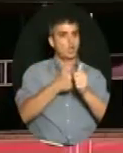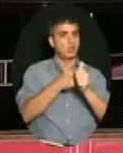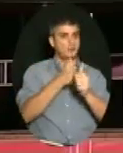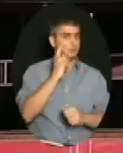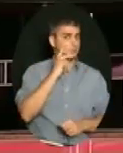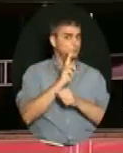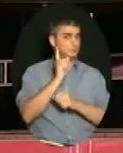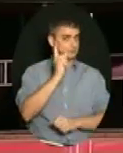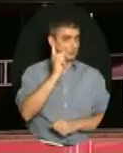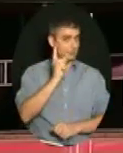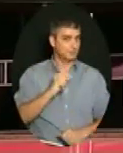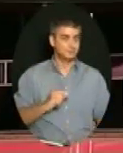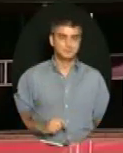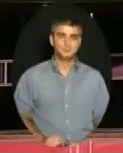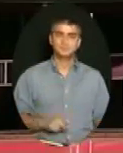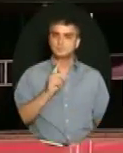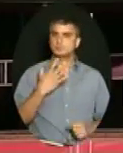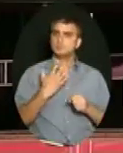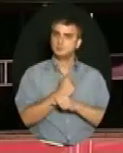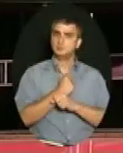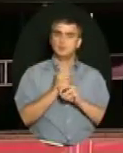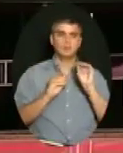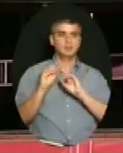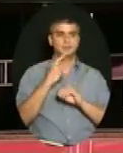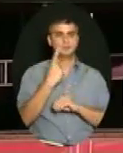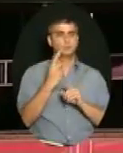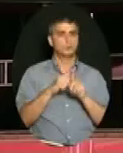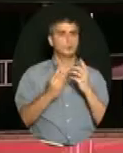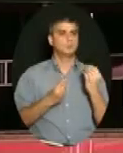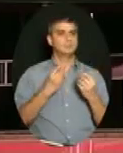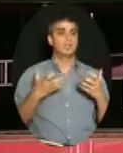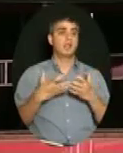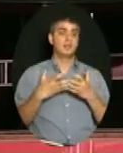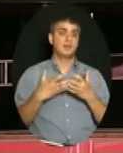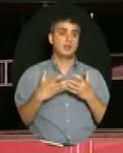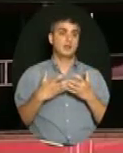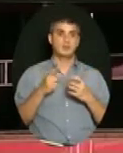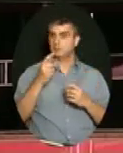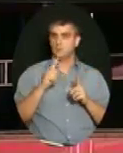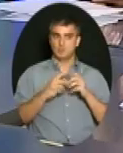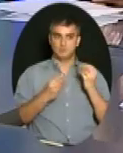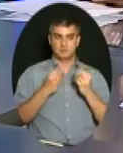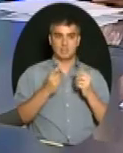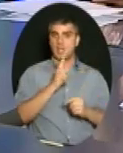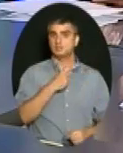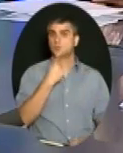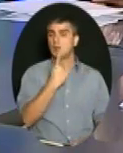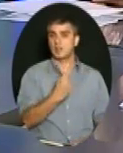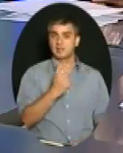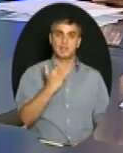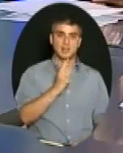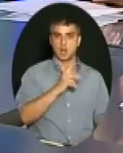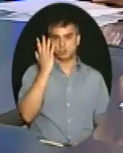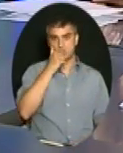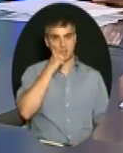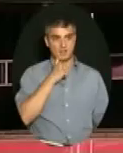ראה הוזהרת מר אדלשטיין, הוא מצליח לשחק עם עצמו איזשהו משחק חברה. את זוכרת את המשחק שאסור להגיד כן לא